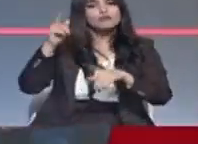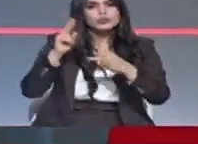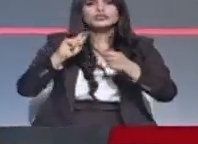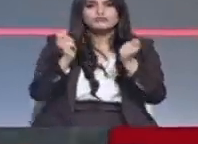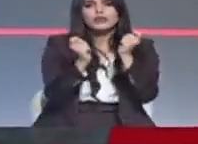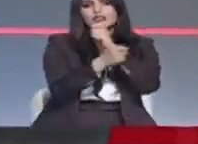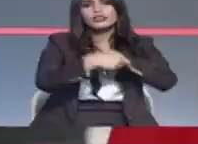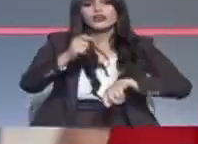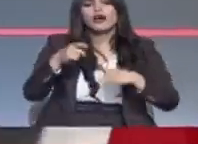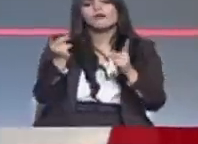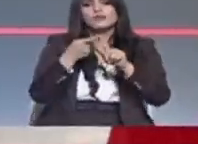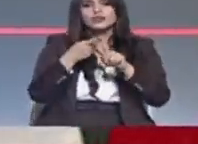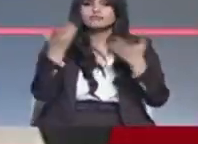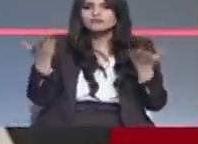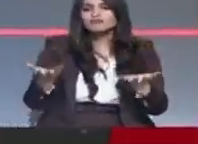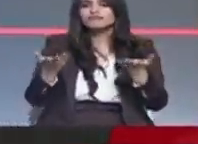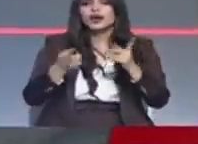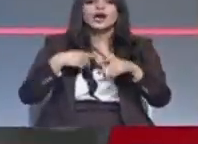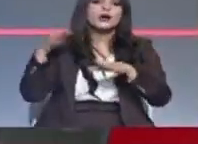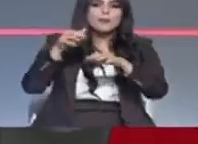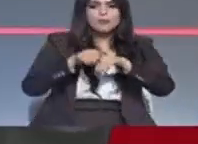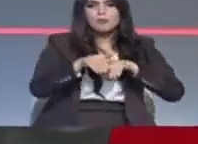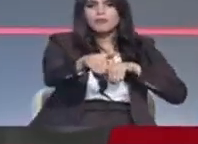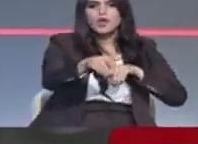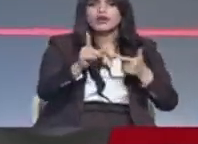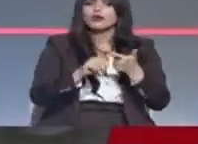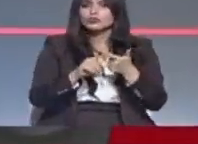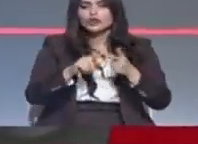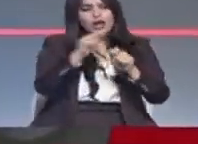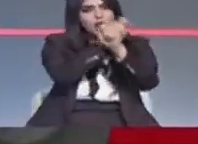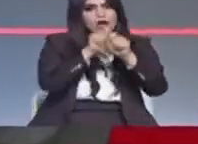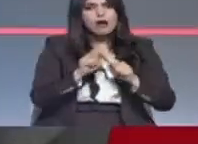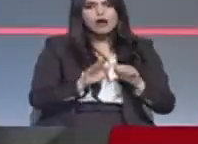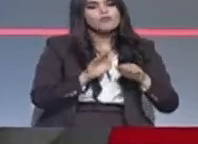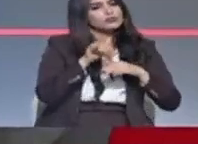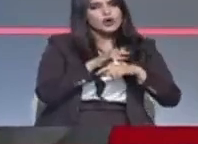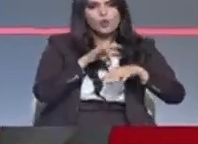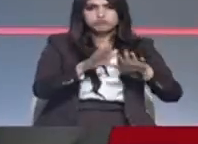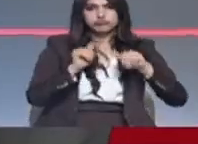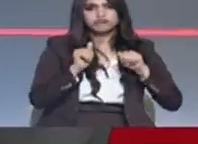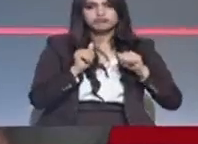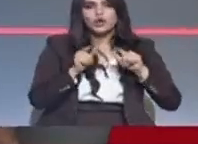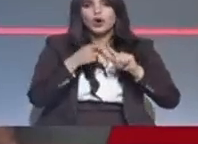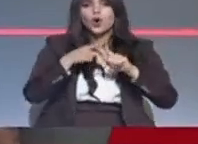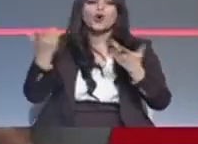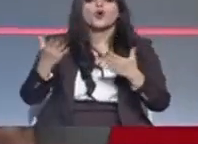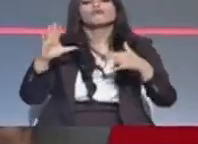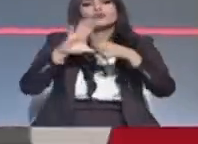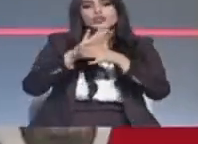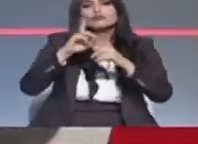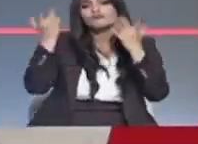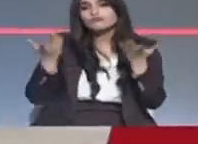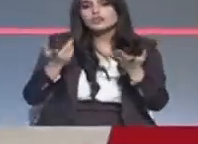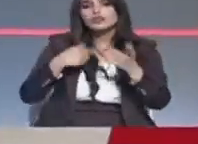نسق حياتهم نحو مزيد الضوابط، منها التباعد الاجتماعي توقيا من كل أشكال العدوى. وصار من العسير عليهم